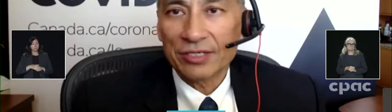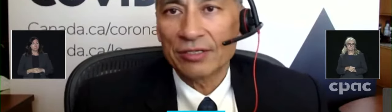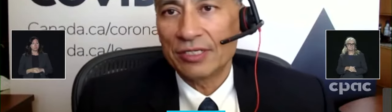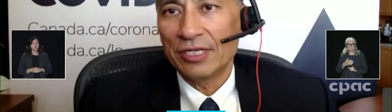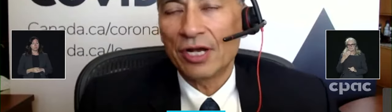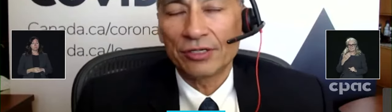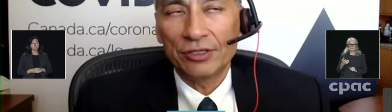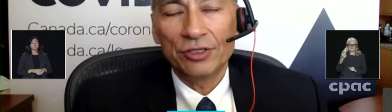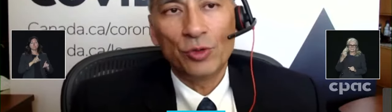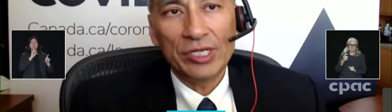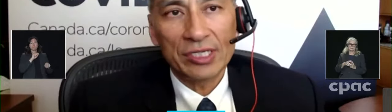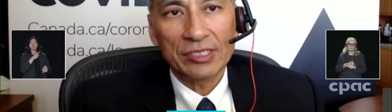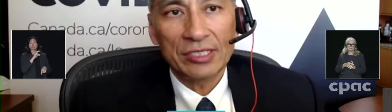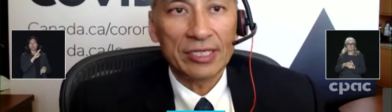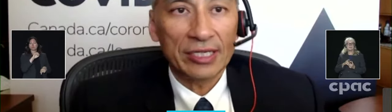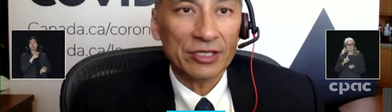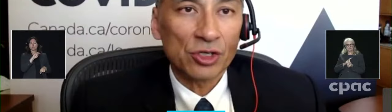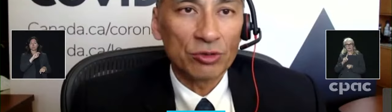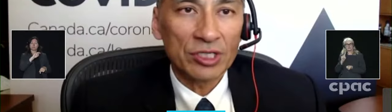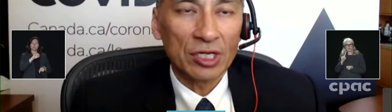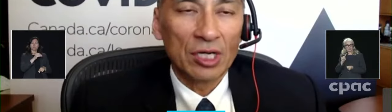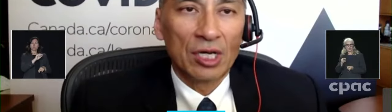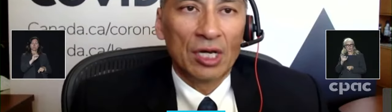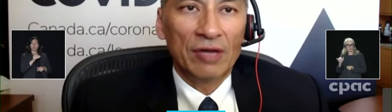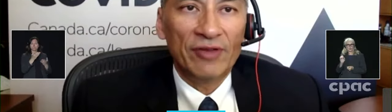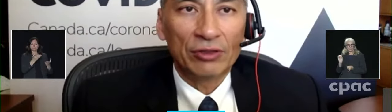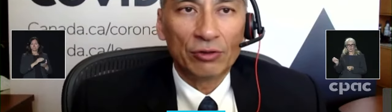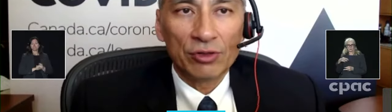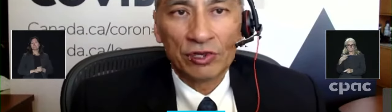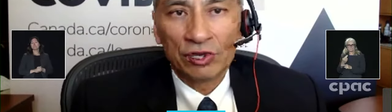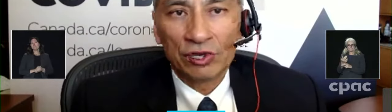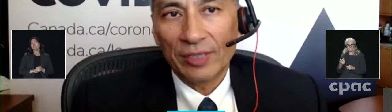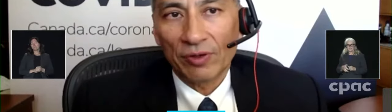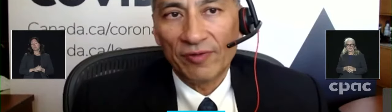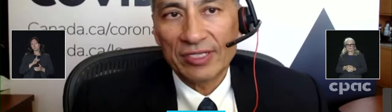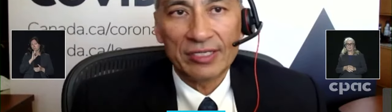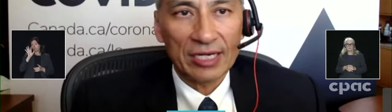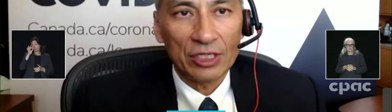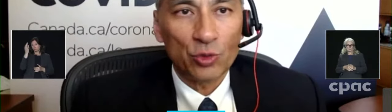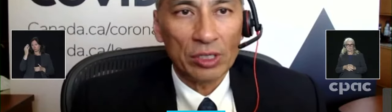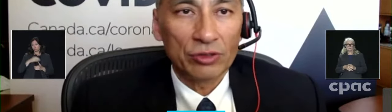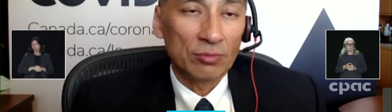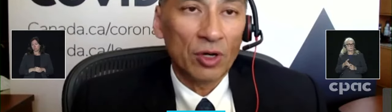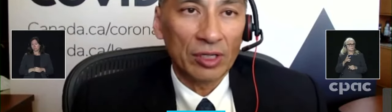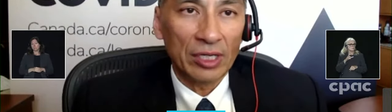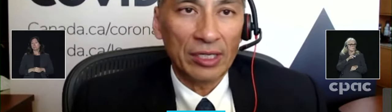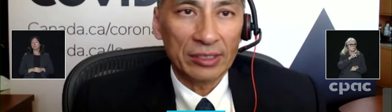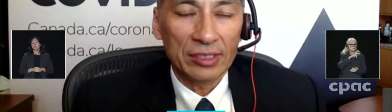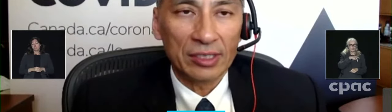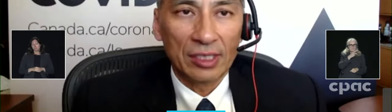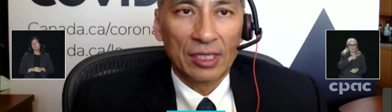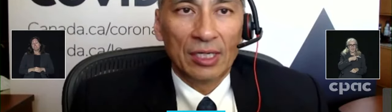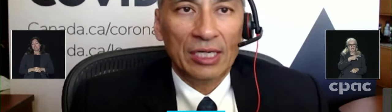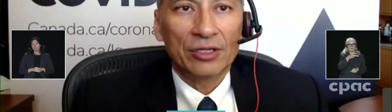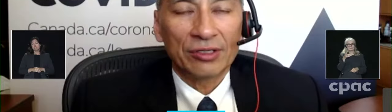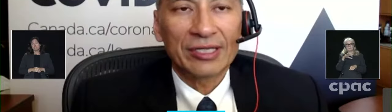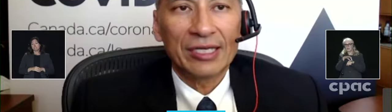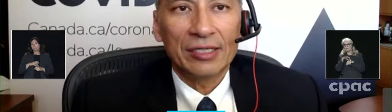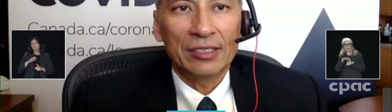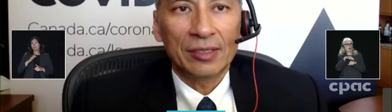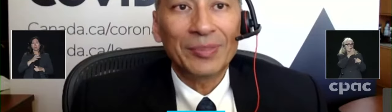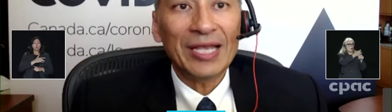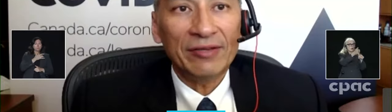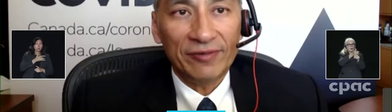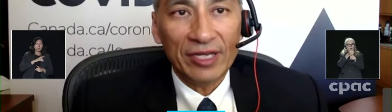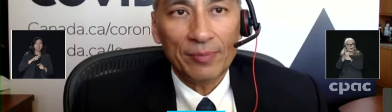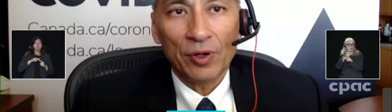Merci pour la question. C'est Dr. Njoo. Oui, c'est quelque chose avec nos homologues des provinces et territoires. Tout le monde est en